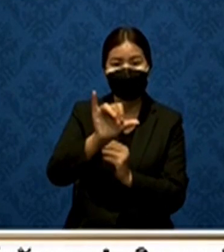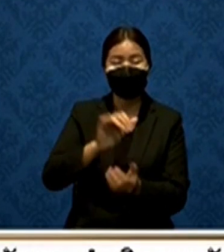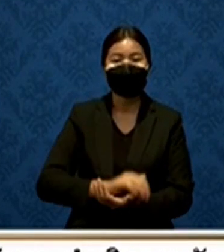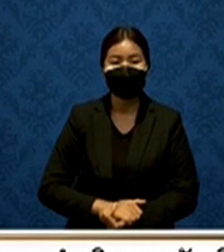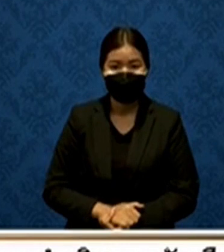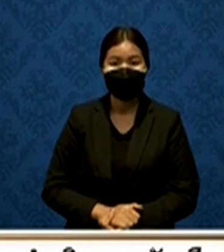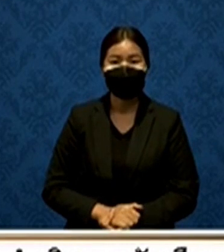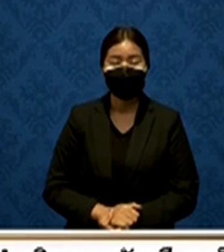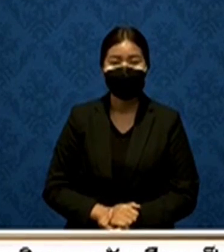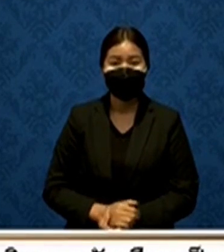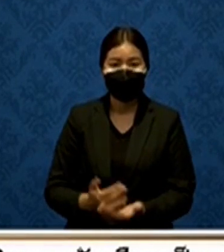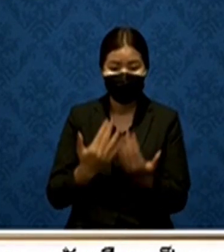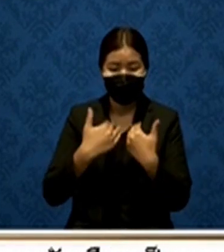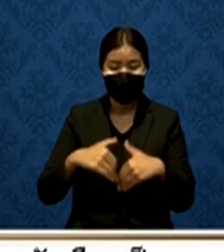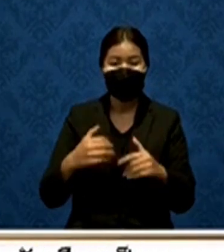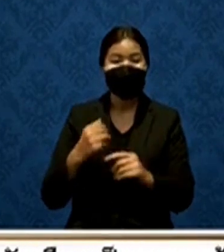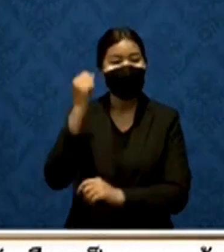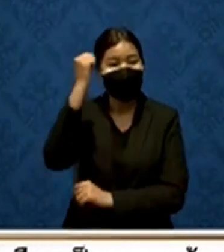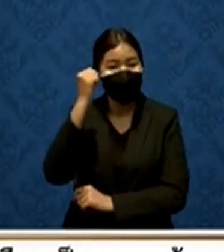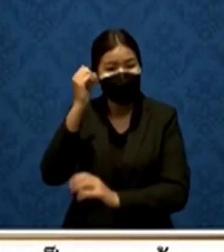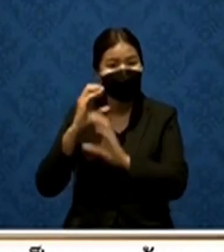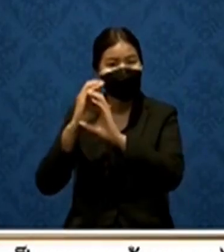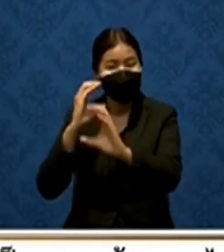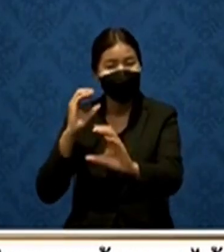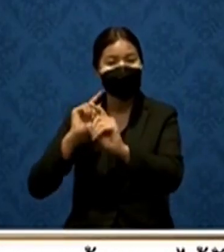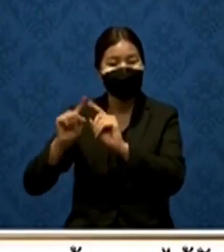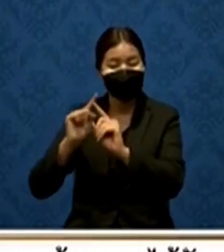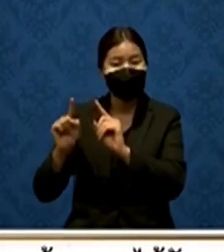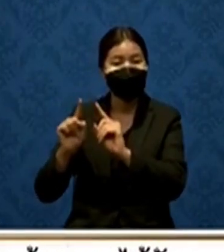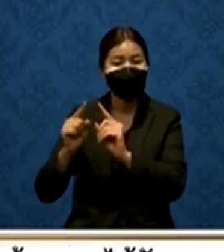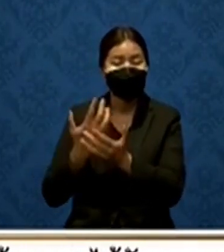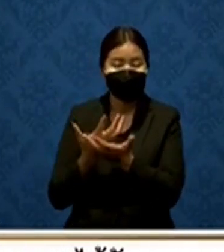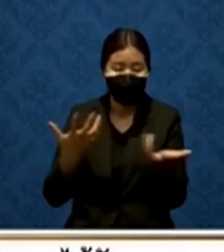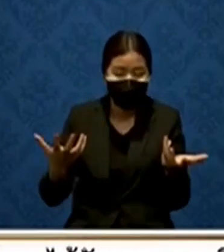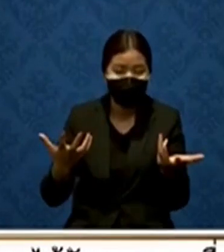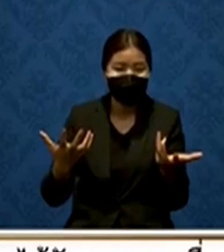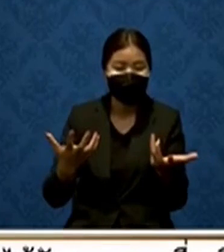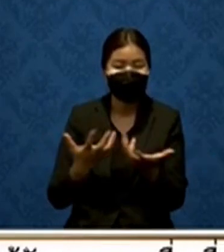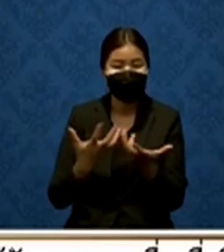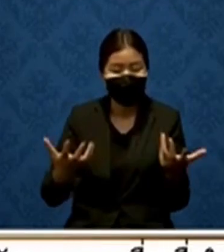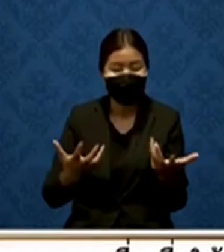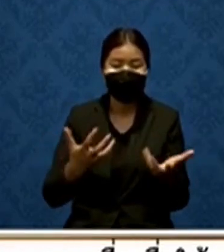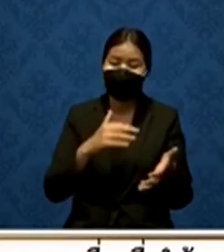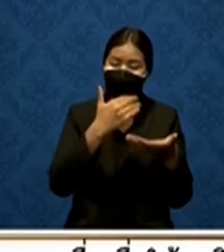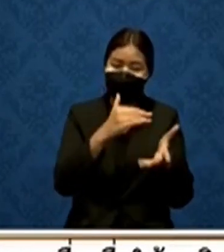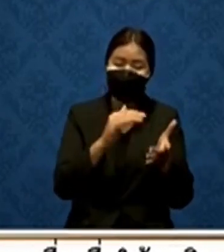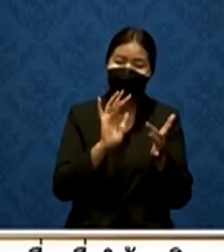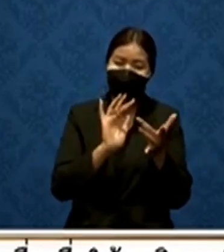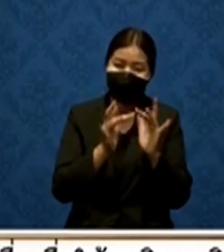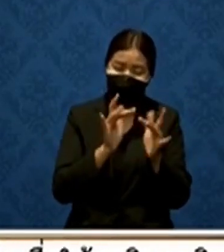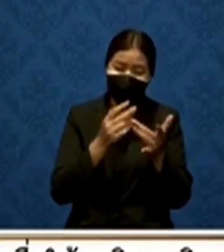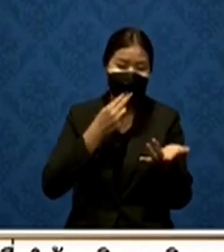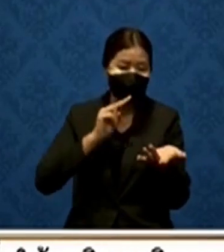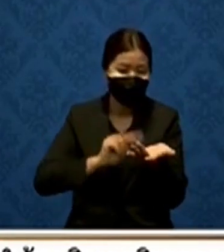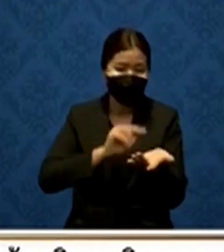นอกจากนั้นค่าขนส่งแลตฟอร์มต่ๆที่เราสั่งซือในระบบ Deliveryอันนั้นค่าขนส่งก็